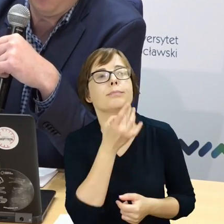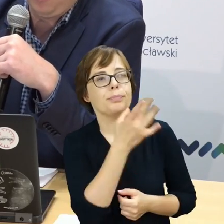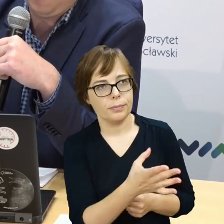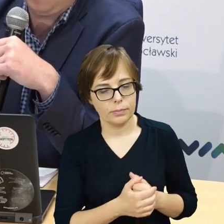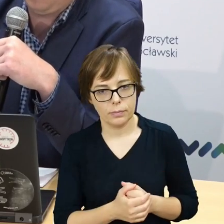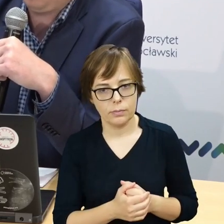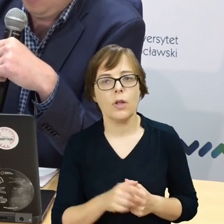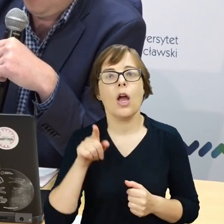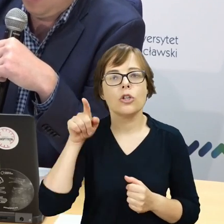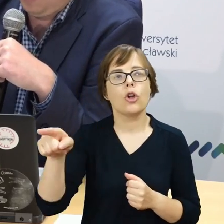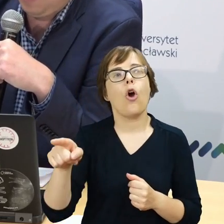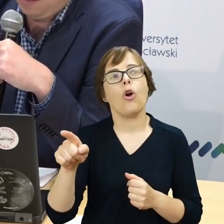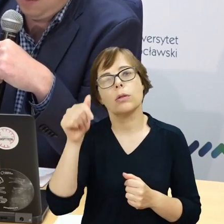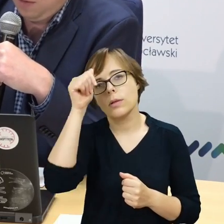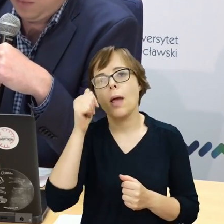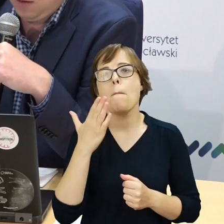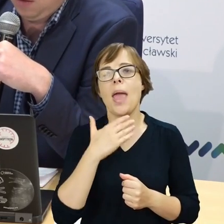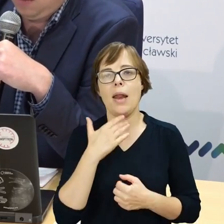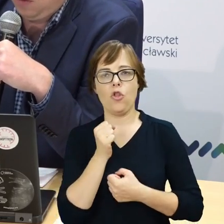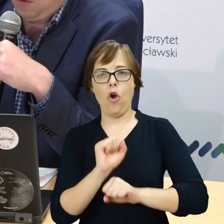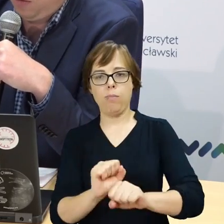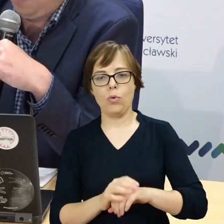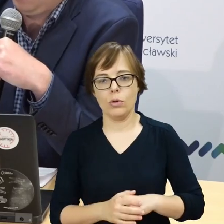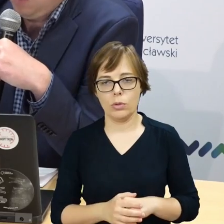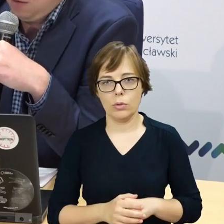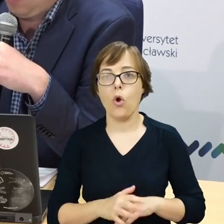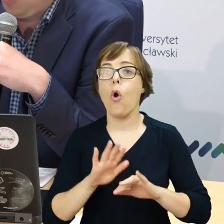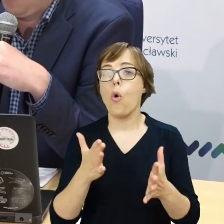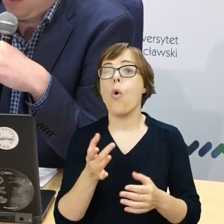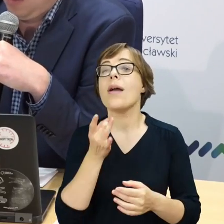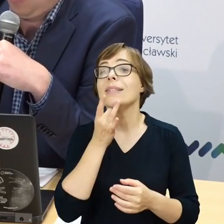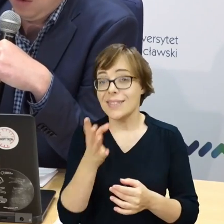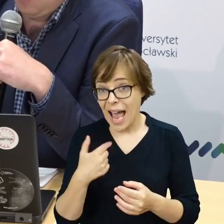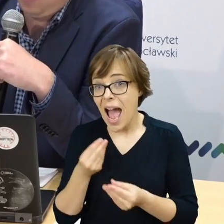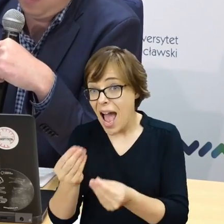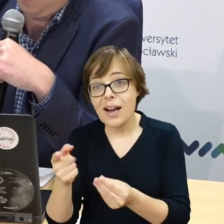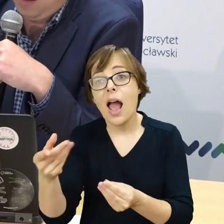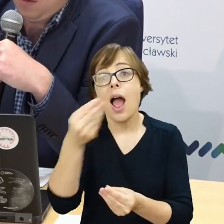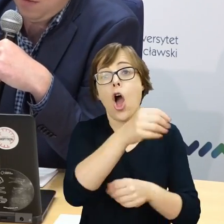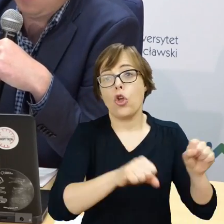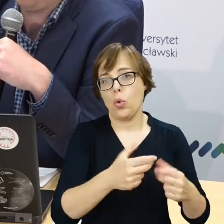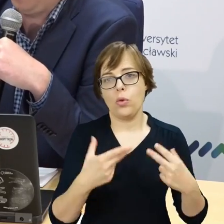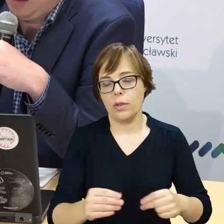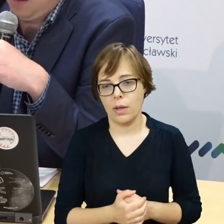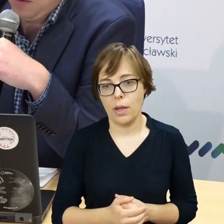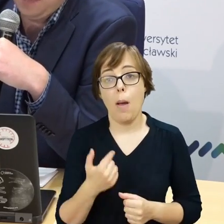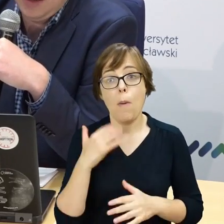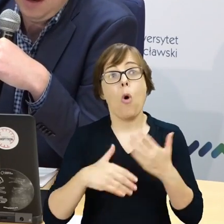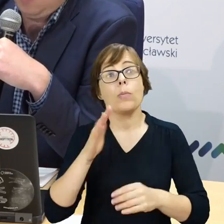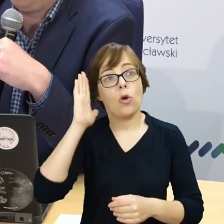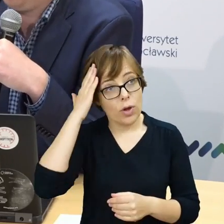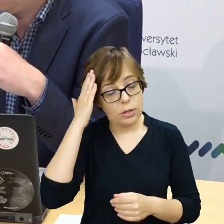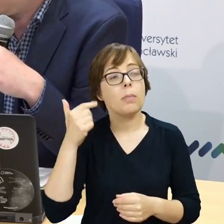bierny opór, to znaczy nie przekazuje skargi do sądu. My się po jakimś czasie tego dowiadujemy, wniosek o wymierzenie grzywny,